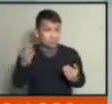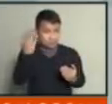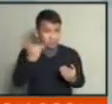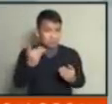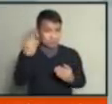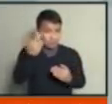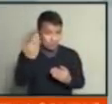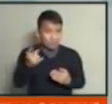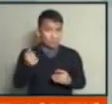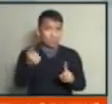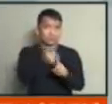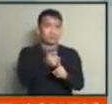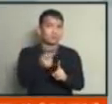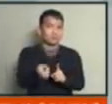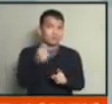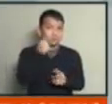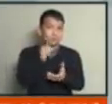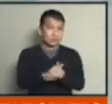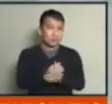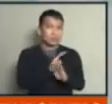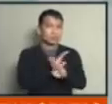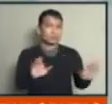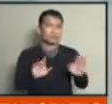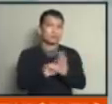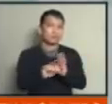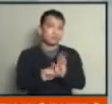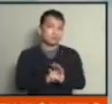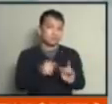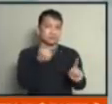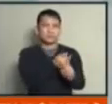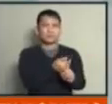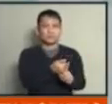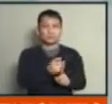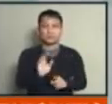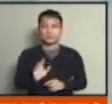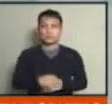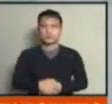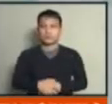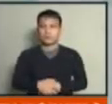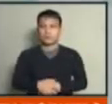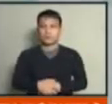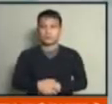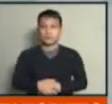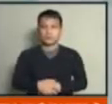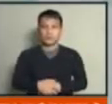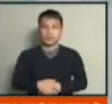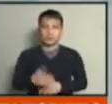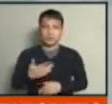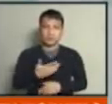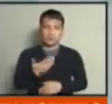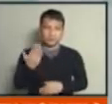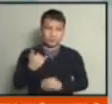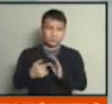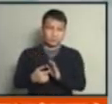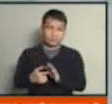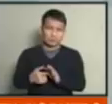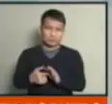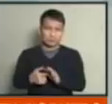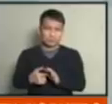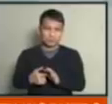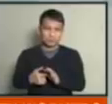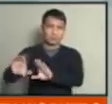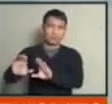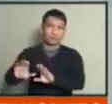Kung ano pa man yung misunderstanding ngayon. Pero, bawal po man bugbog. Oh, sir, bawal talaga. Hindi ko po siya binugbog. Siguro, ang mga nagawa ko lang sa kanya, yung nait